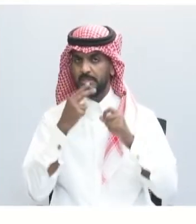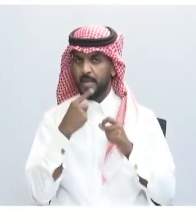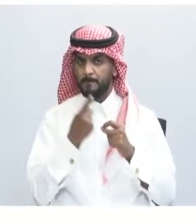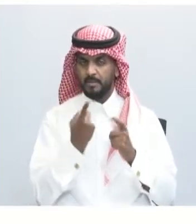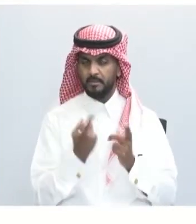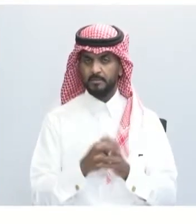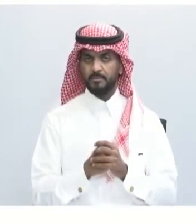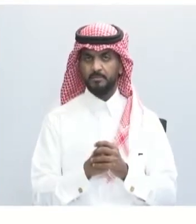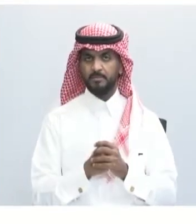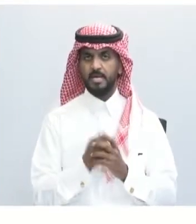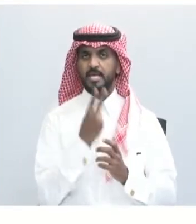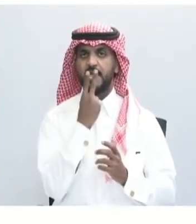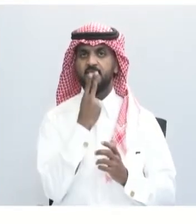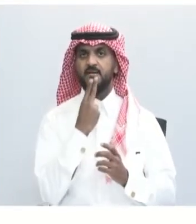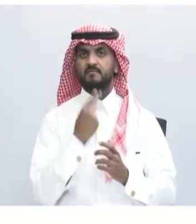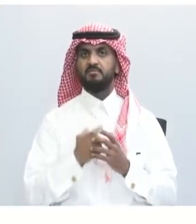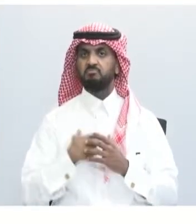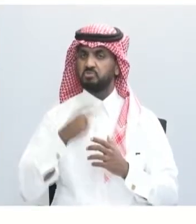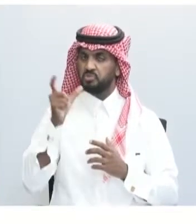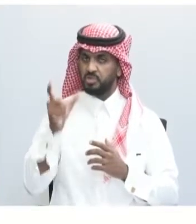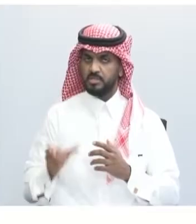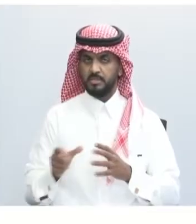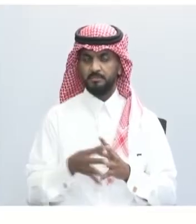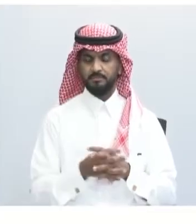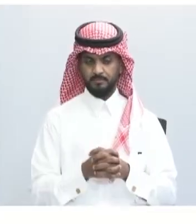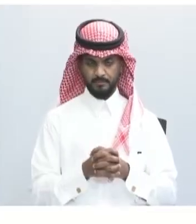عنها بي النظافه الشخصيه